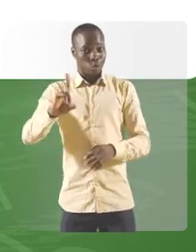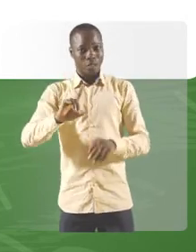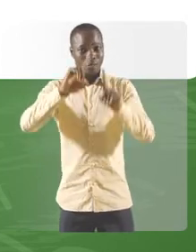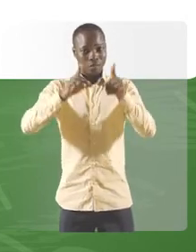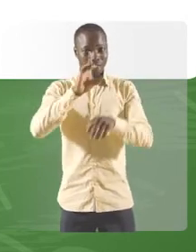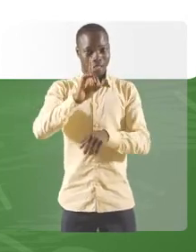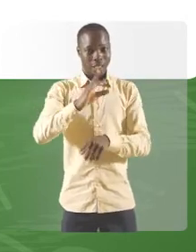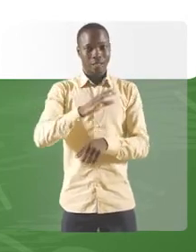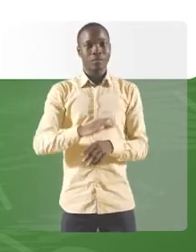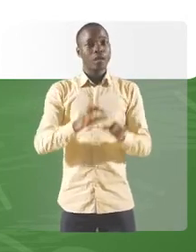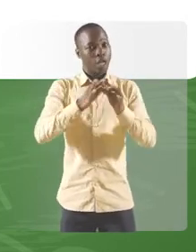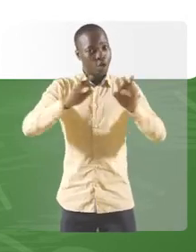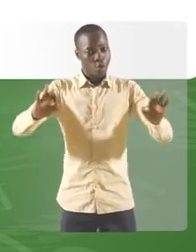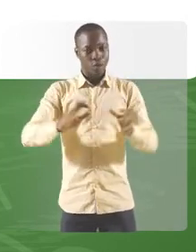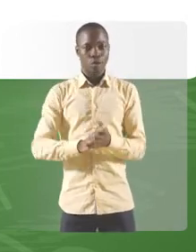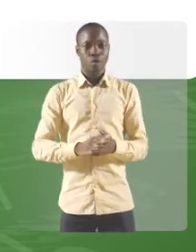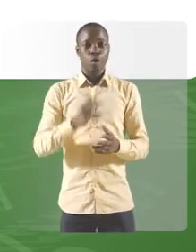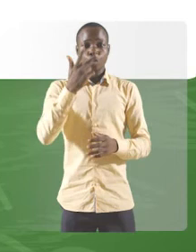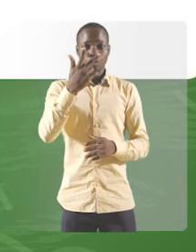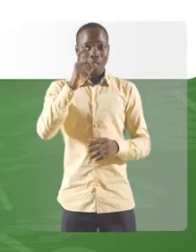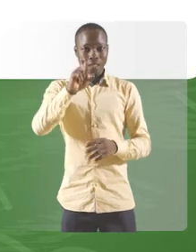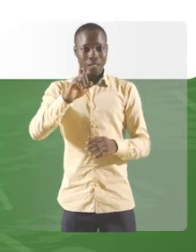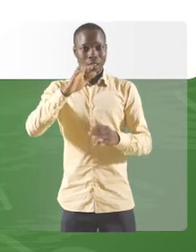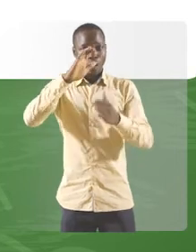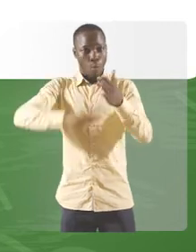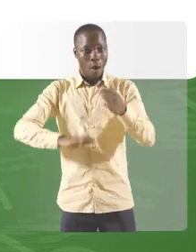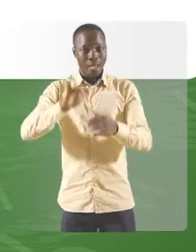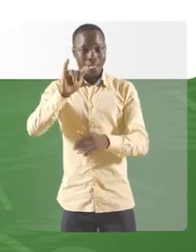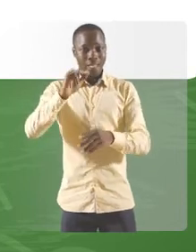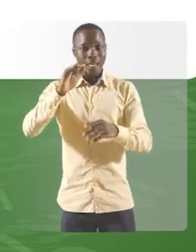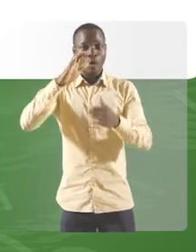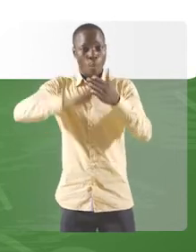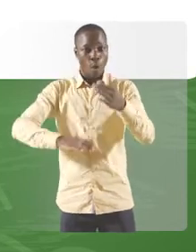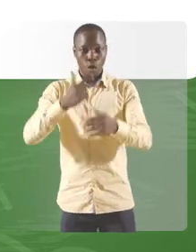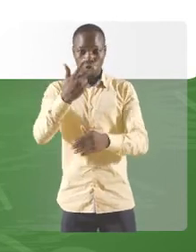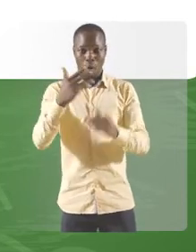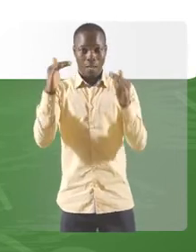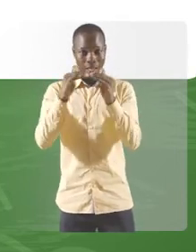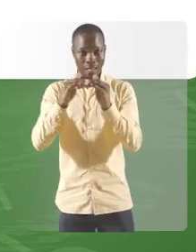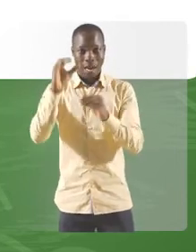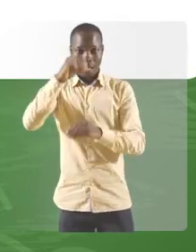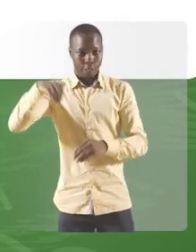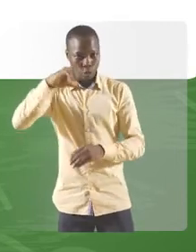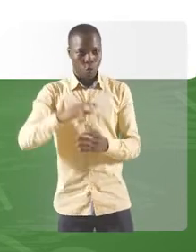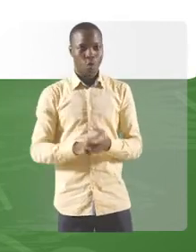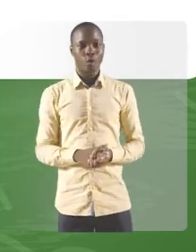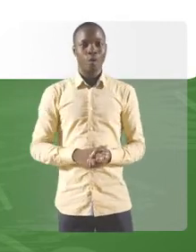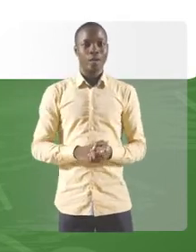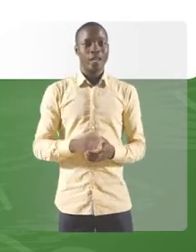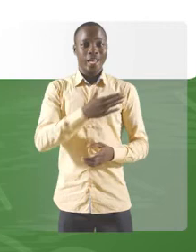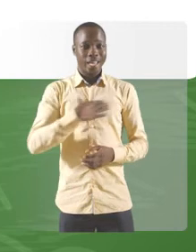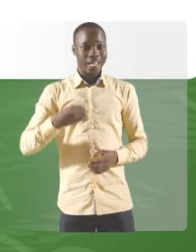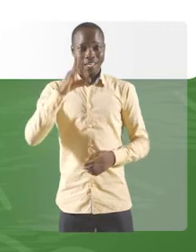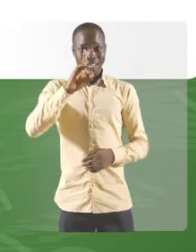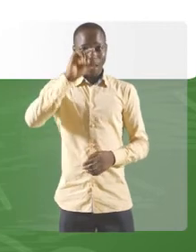D d'équation 3x moins y moins 3 égale à 0 et